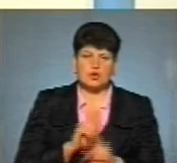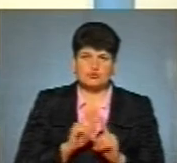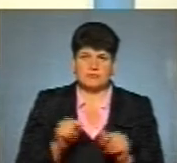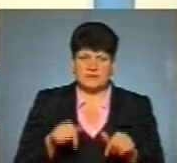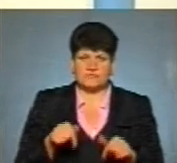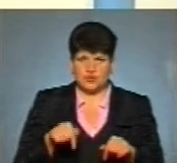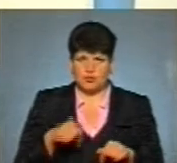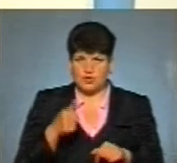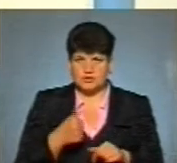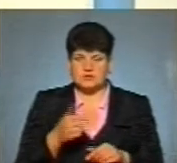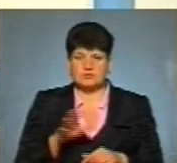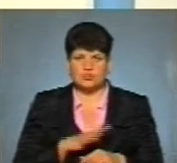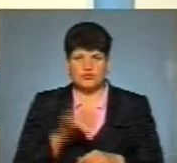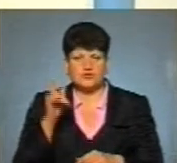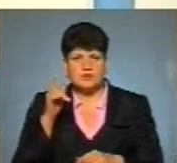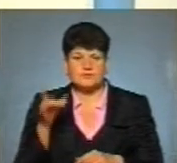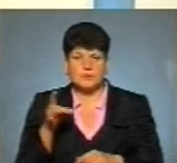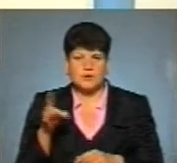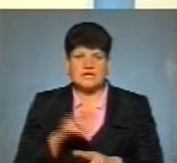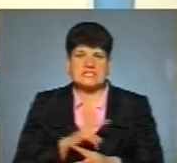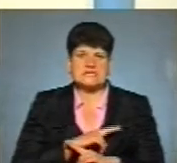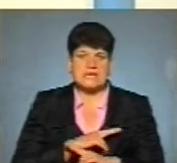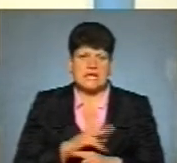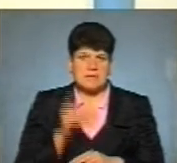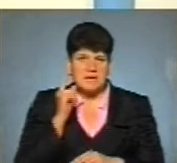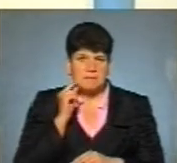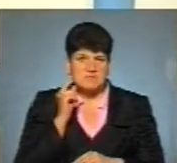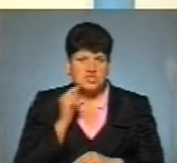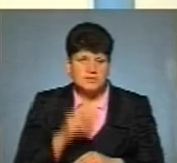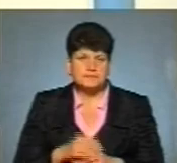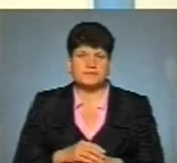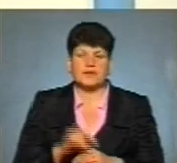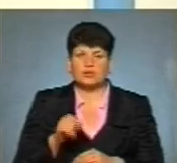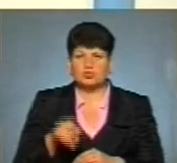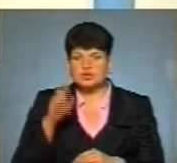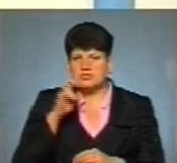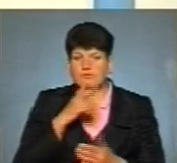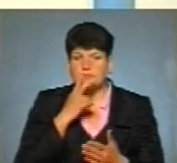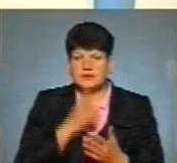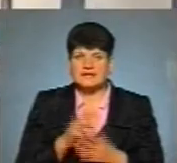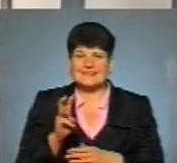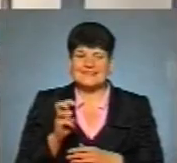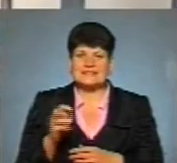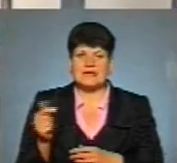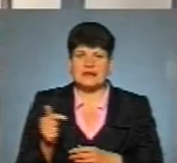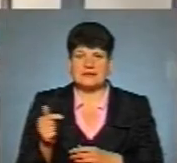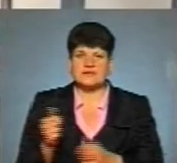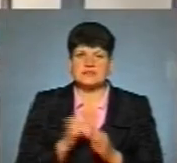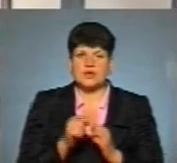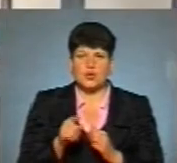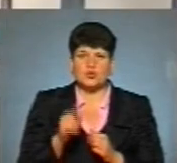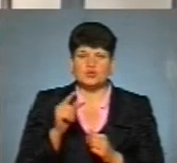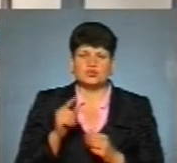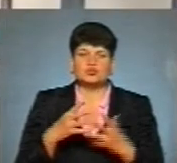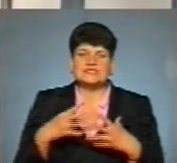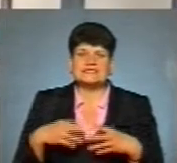цьому році вже було в Чортківському районі загибель бджіл. Тому державою десь передбачено 300 гривень за кожну бджолу